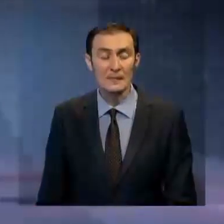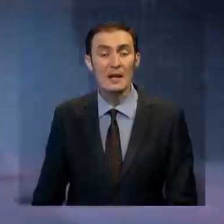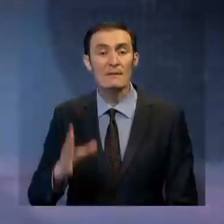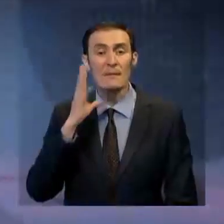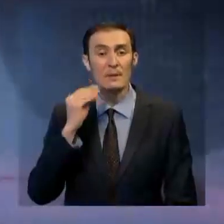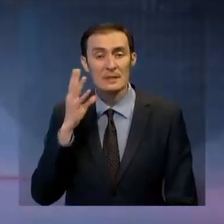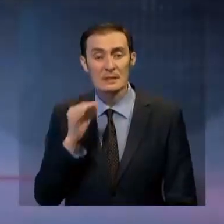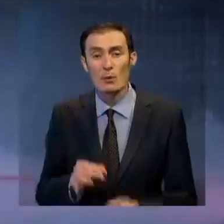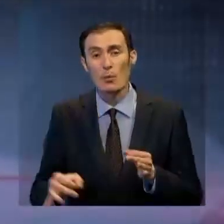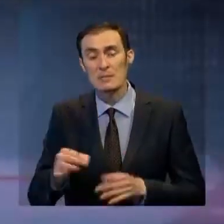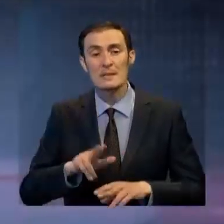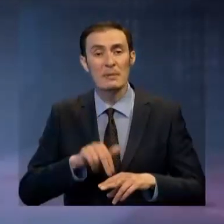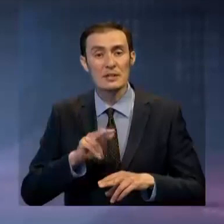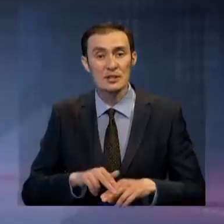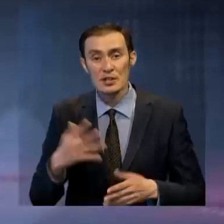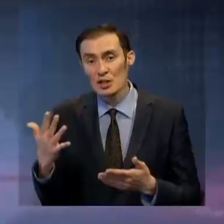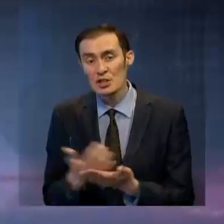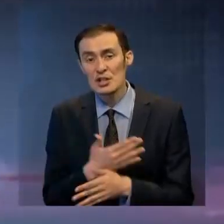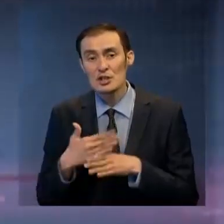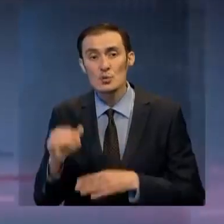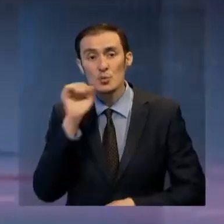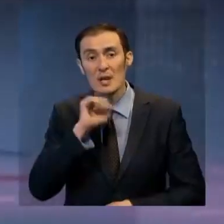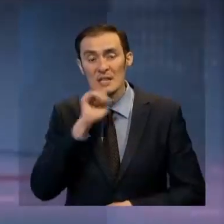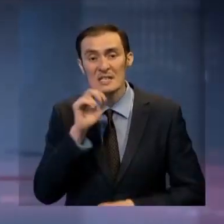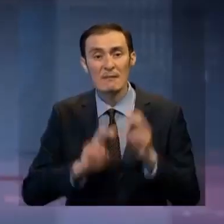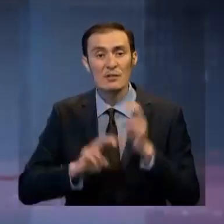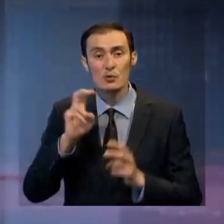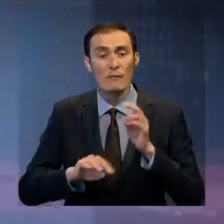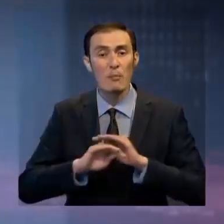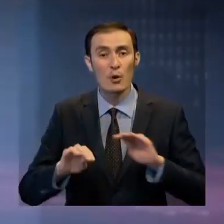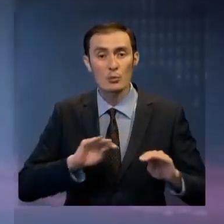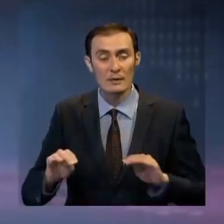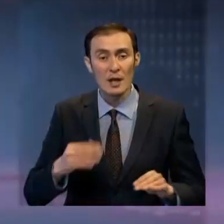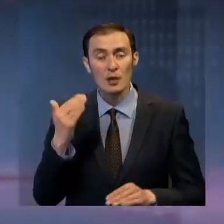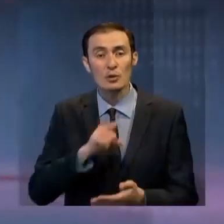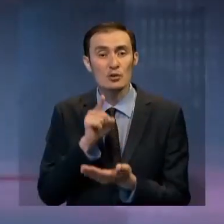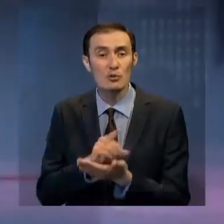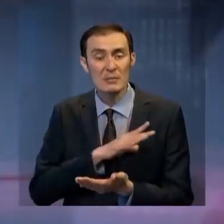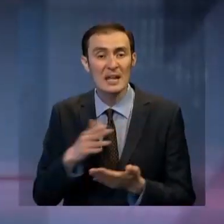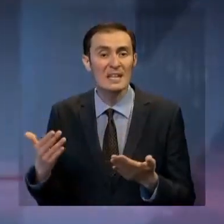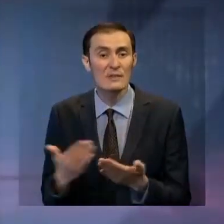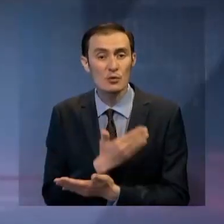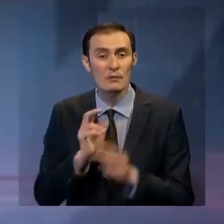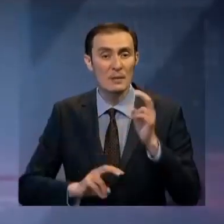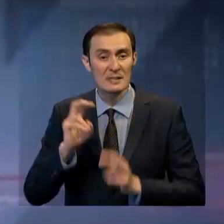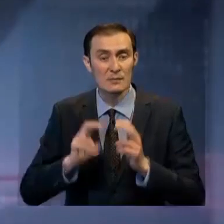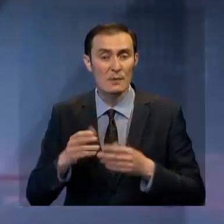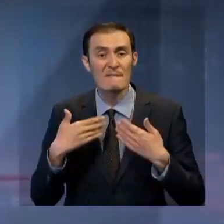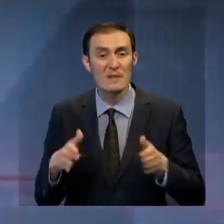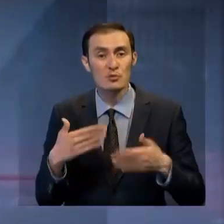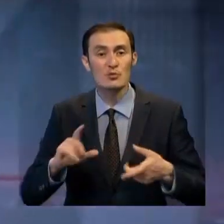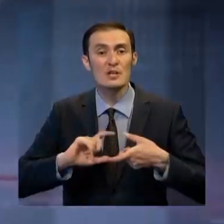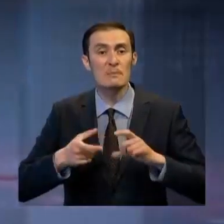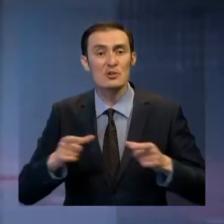В Алматинской области полицейские нашли часть украденного заводского оборудования. Оно предназначалось для инновационного производства по